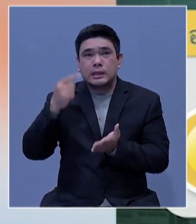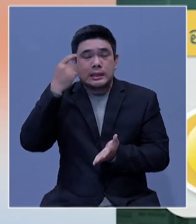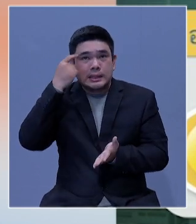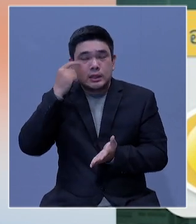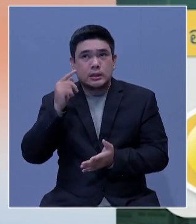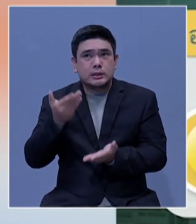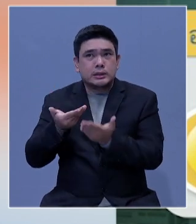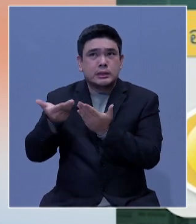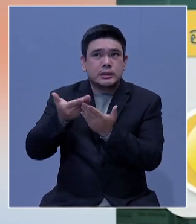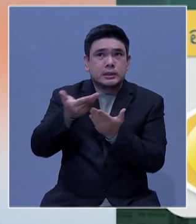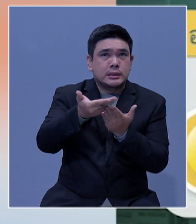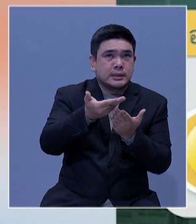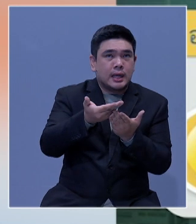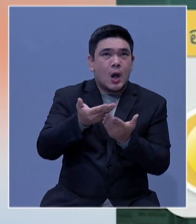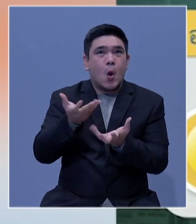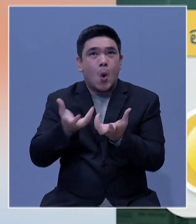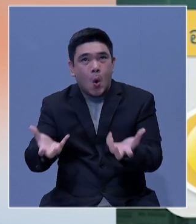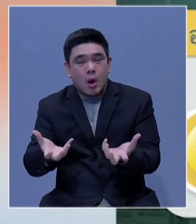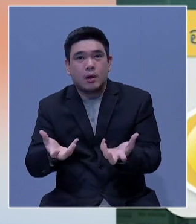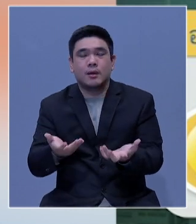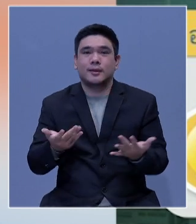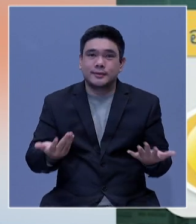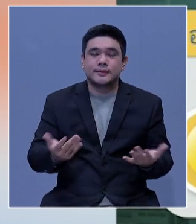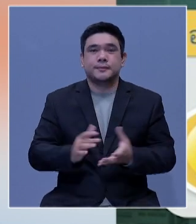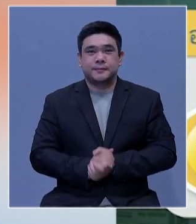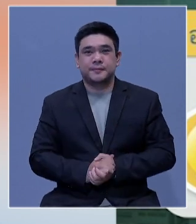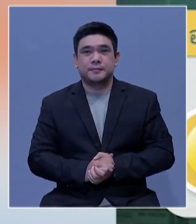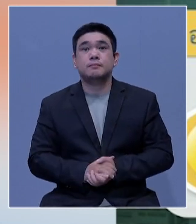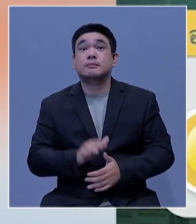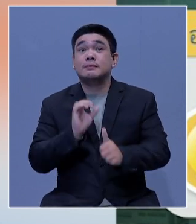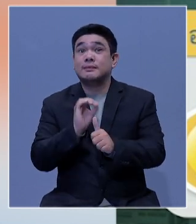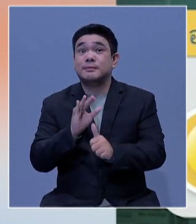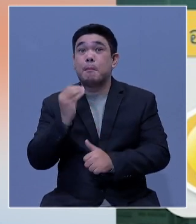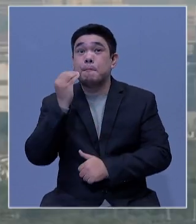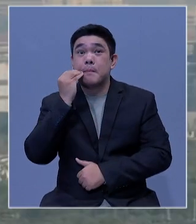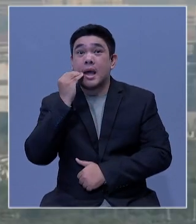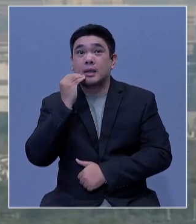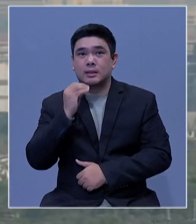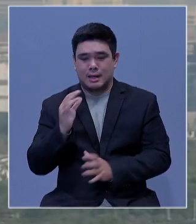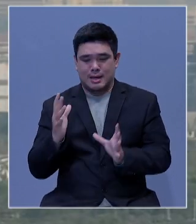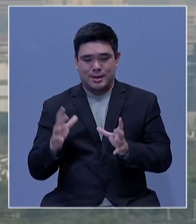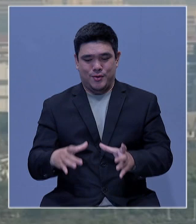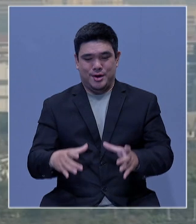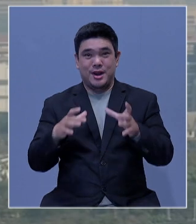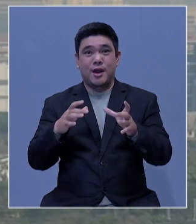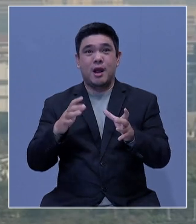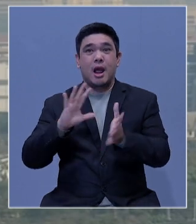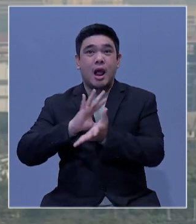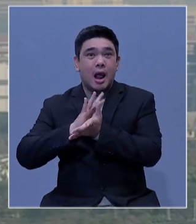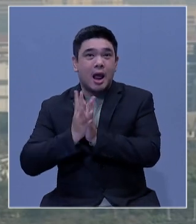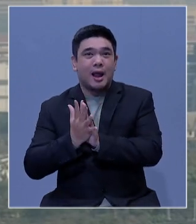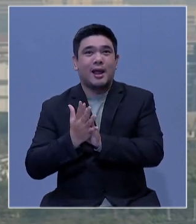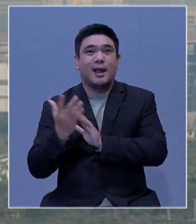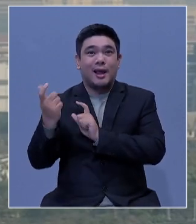เอ๊ะฉันจะไปช้อปปิ้งดีกว่าไปซื้อของแล้วเอามารดหย่อนภาษีดีกว่าผมแนะนำว่าบ้านไหนยังไม่มีเครื่องฟอกอากาศนะใช้โครงการนี้ไปซื้อ